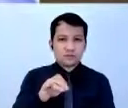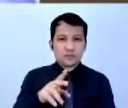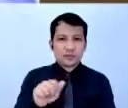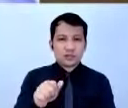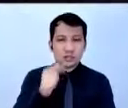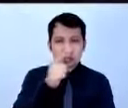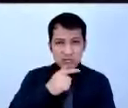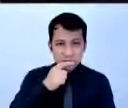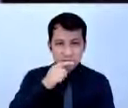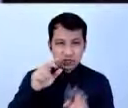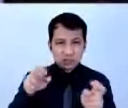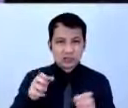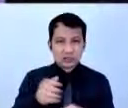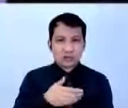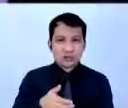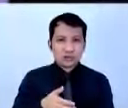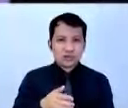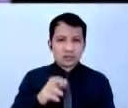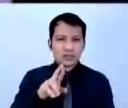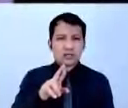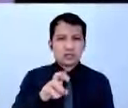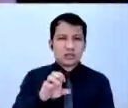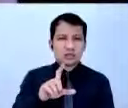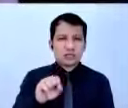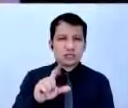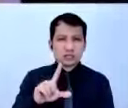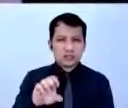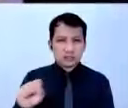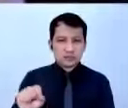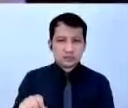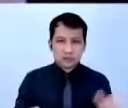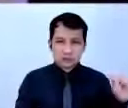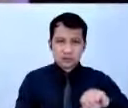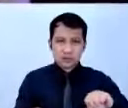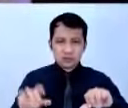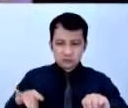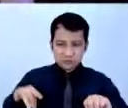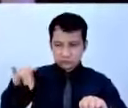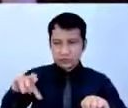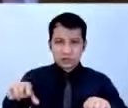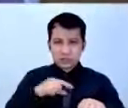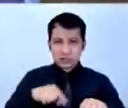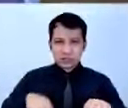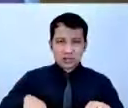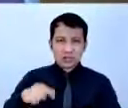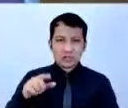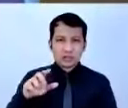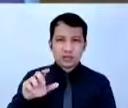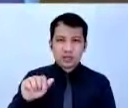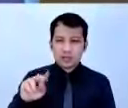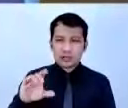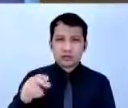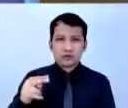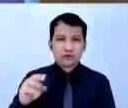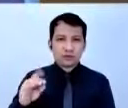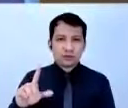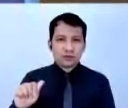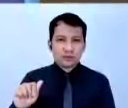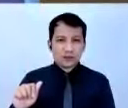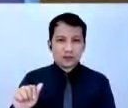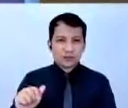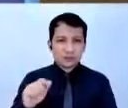kantang Release Me. Natalo niya ang Australian drag queen na si Hannah Conda. Nakapair din ni Marina sa isang